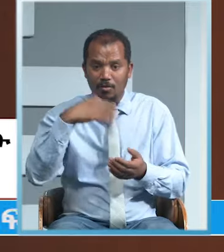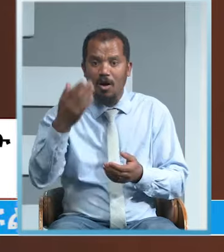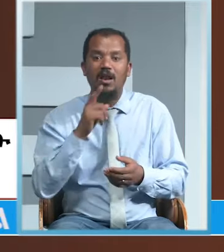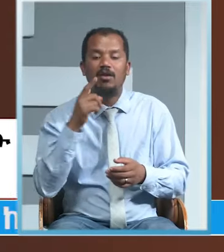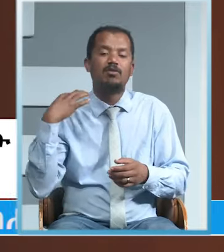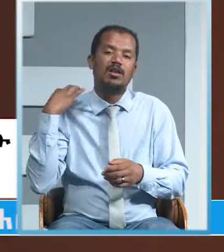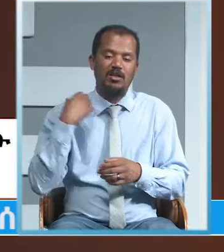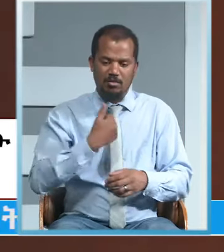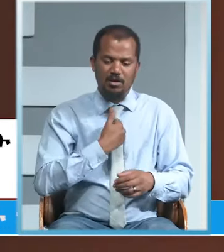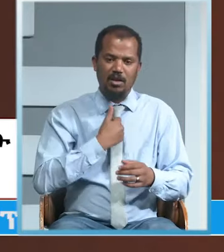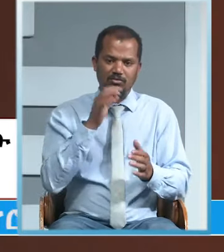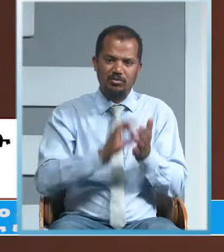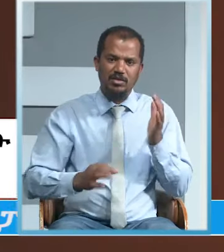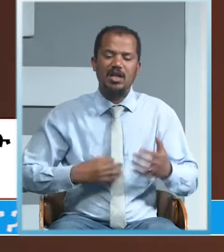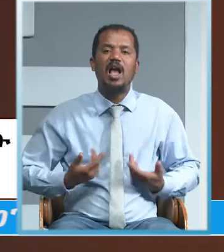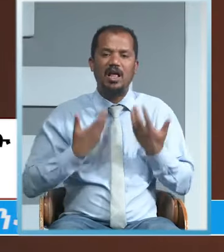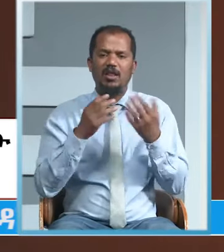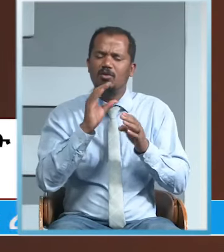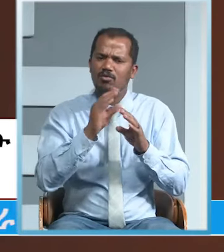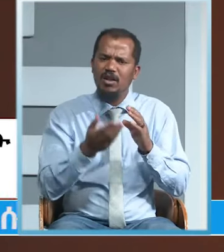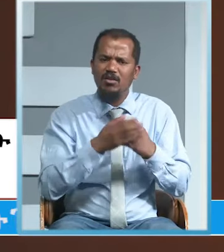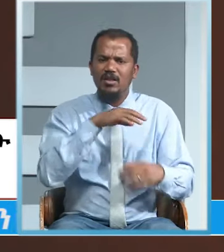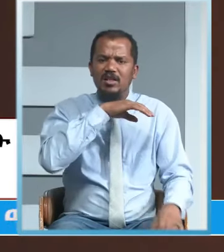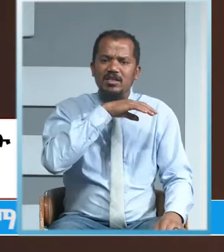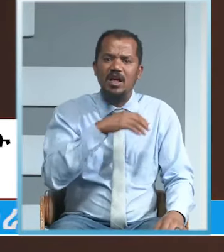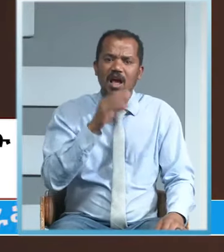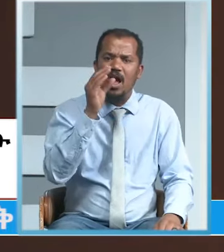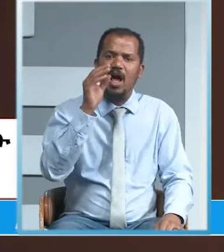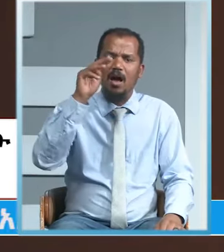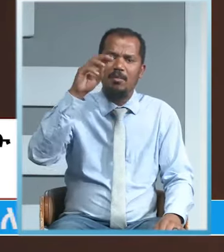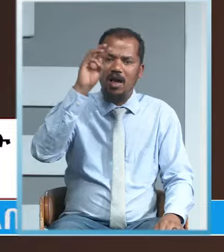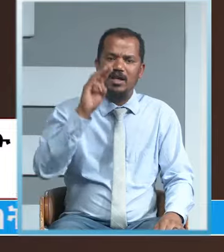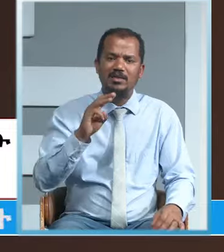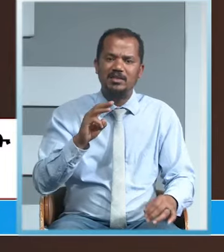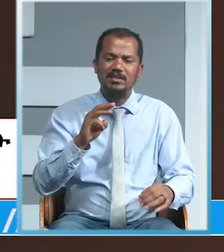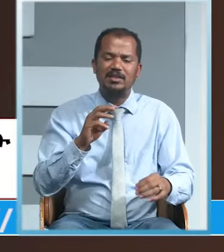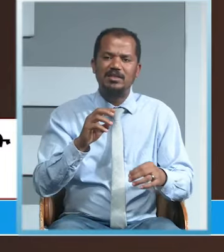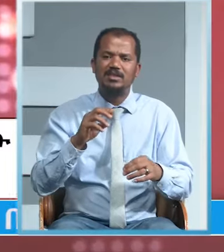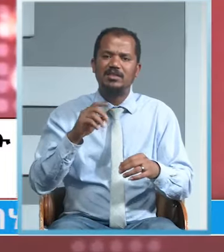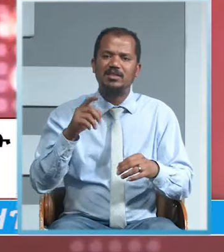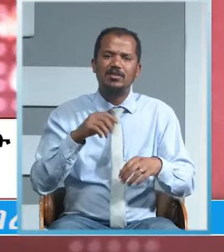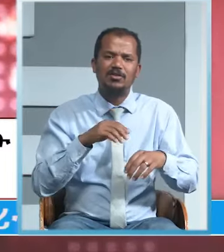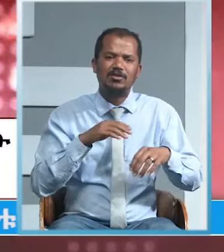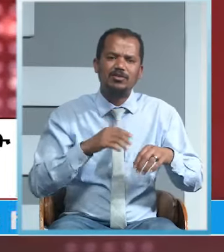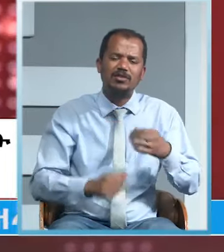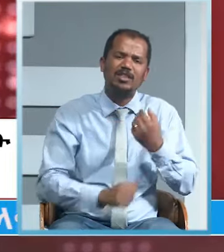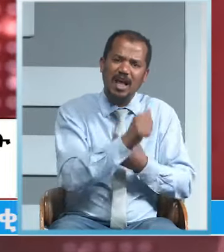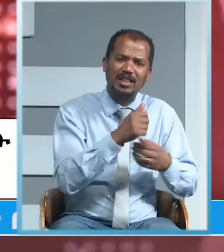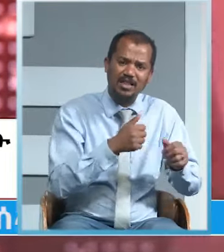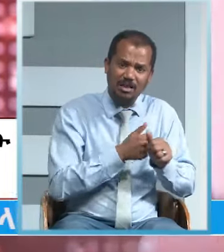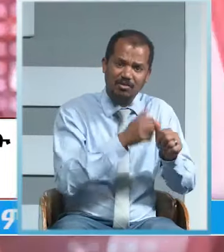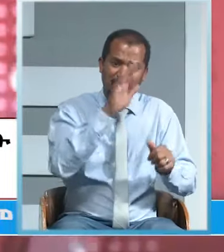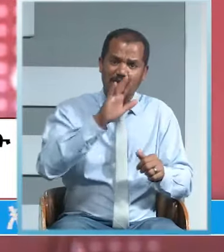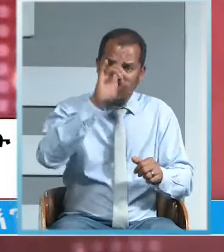ግለሰቡ ራሱን ያቃጠለው። ክስተቱ እስራኤል በሐማስ የተሰነዘረባትን ትንኮሳ ተከትሎ